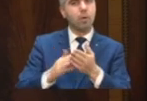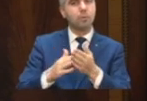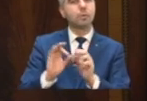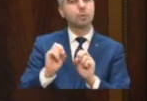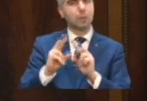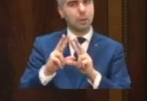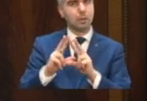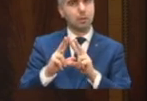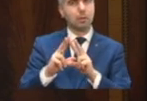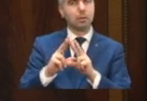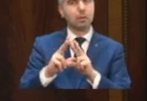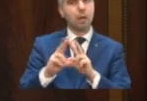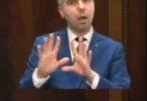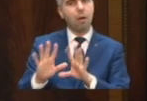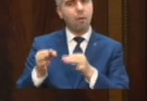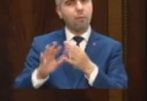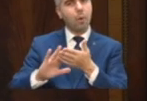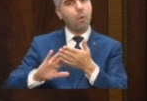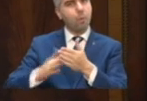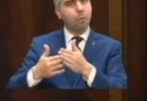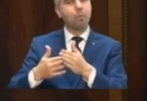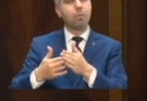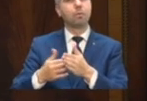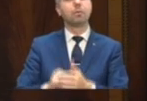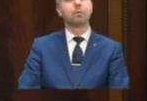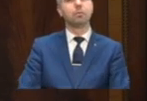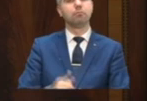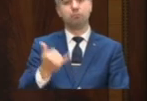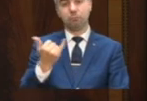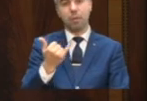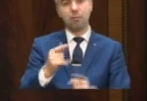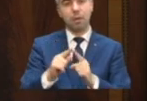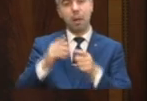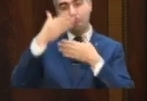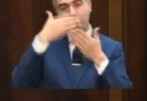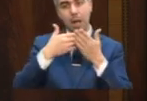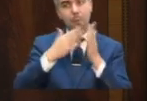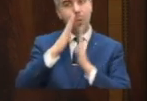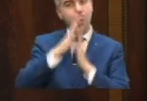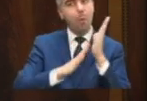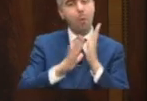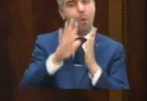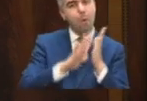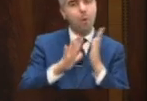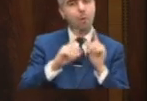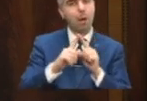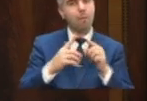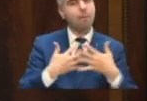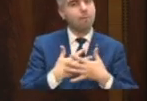ديال المكونات اللي هي في الحقيقة لازم على أنه بلدنا نعتز بها، على أنه صبرت يعني واحد